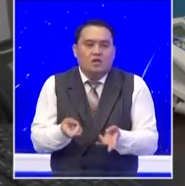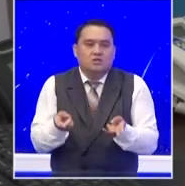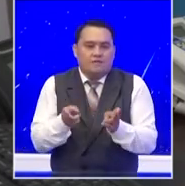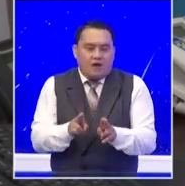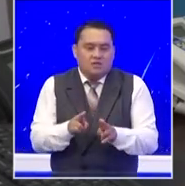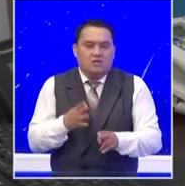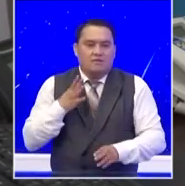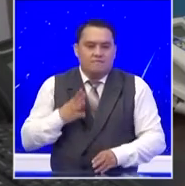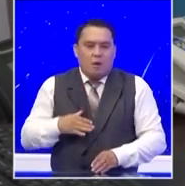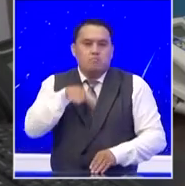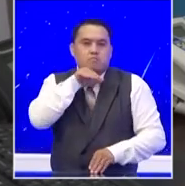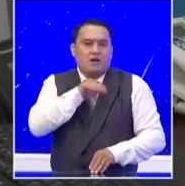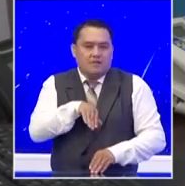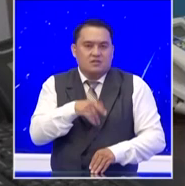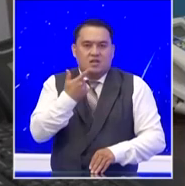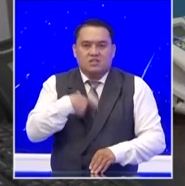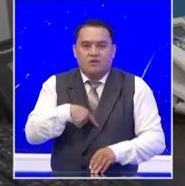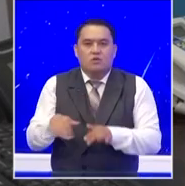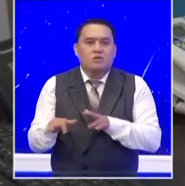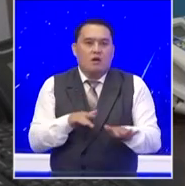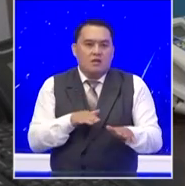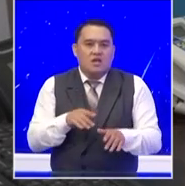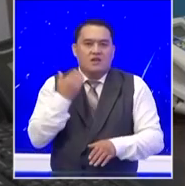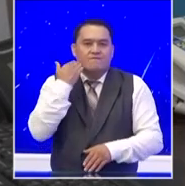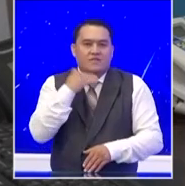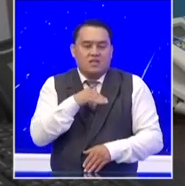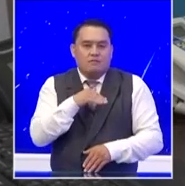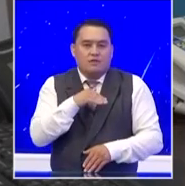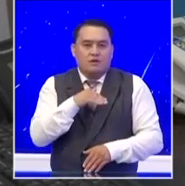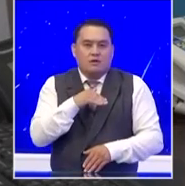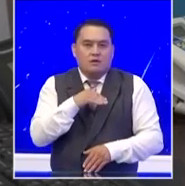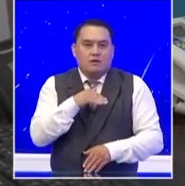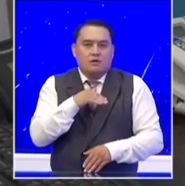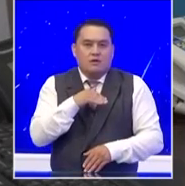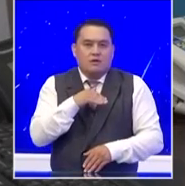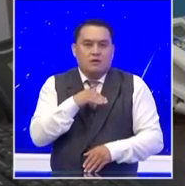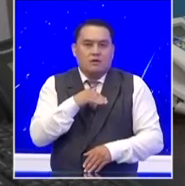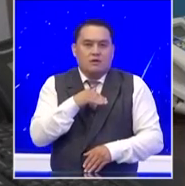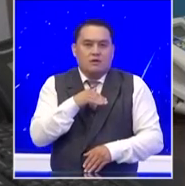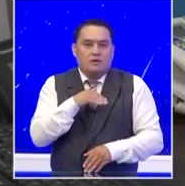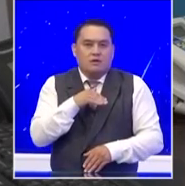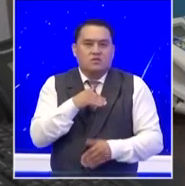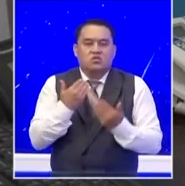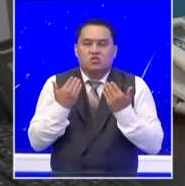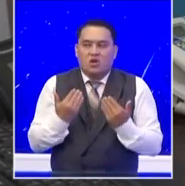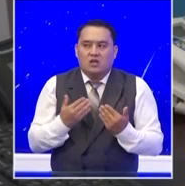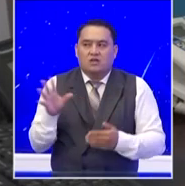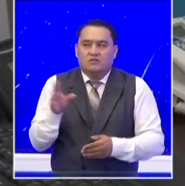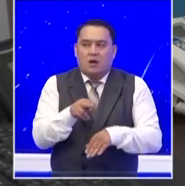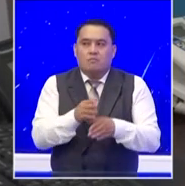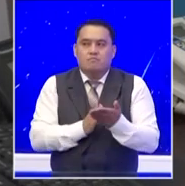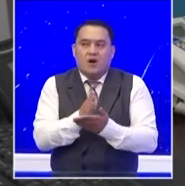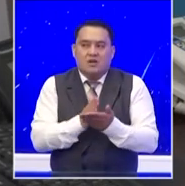выдержанными, профессионалами своего дела, должны быть эффективными, открытыми. Сейчас вся